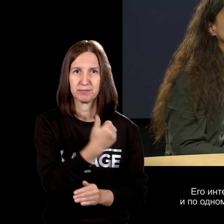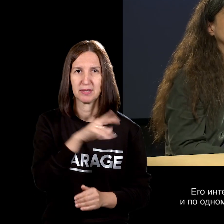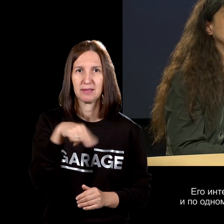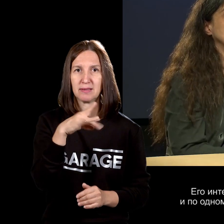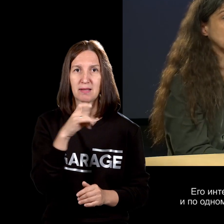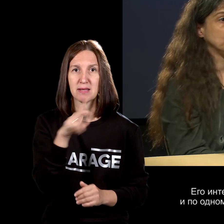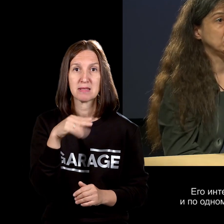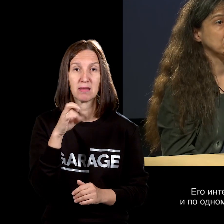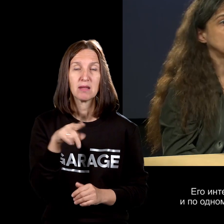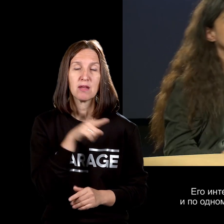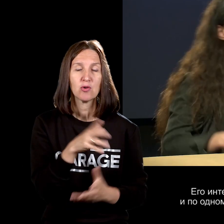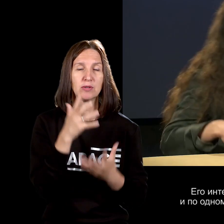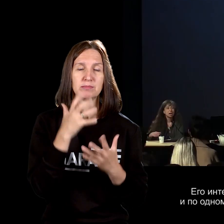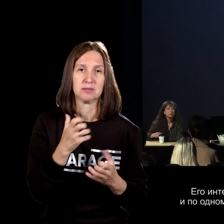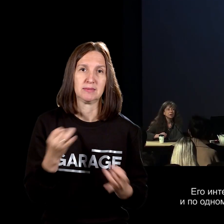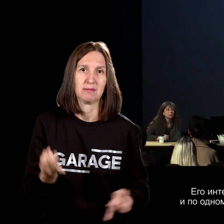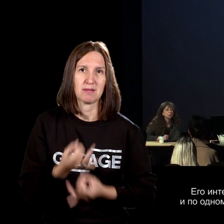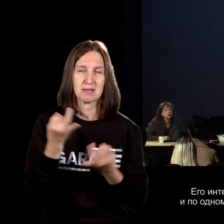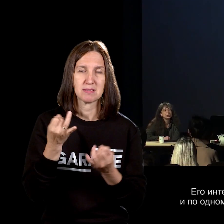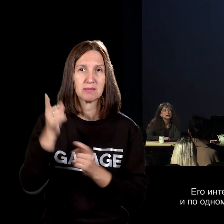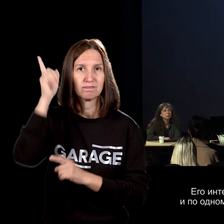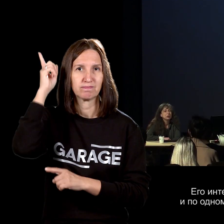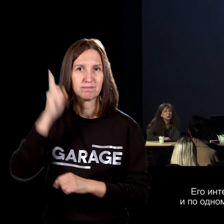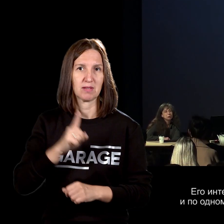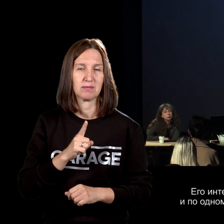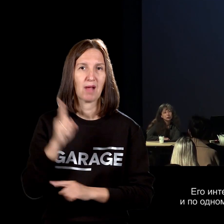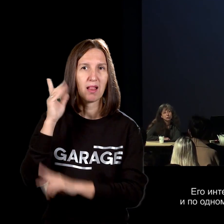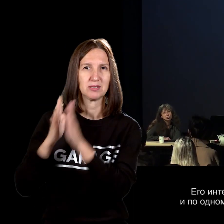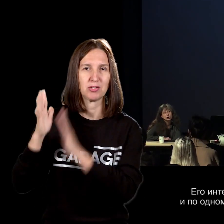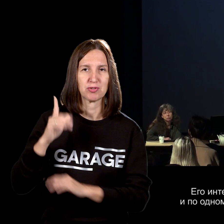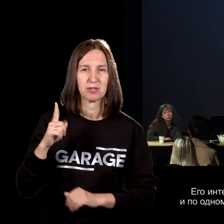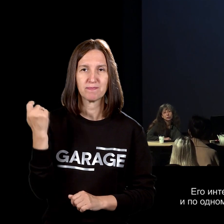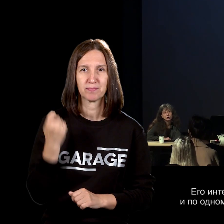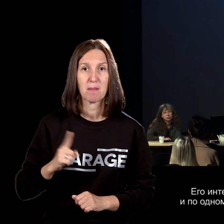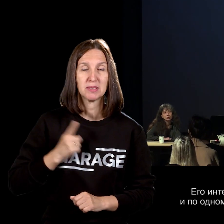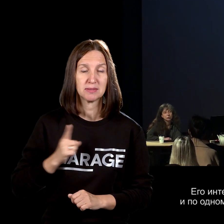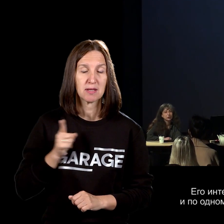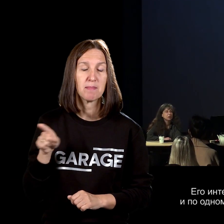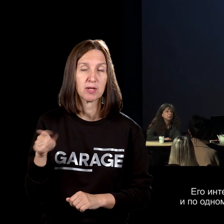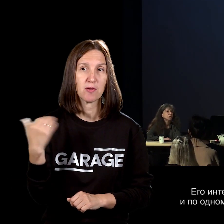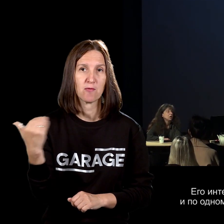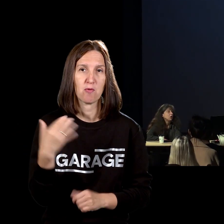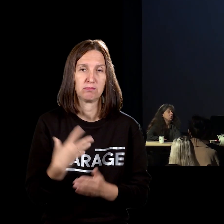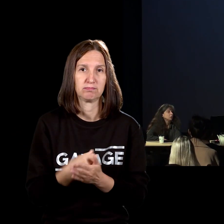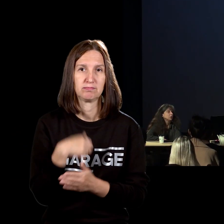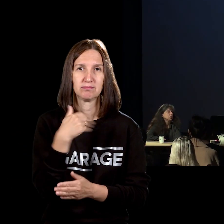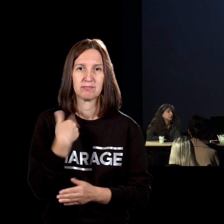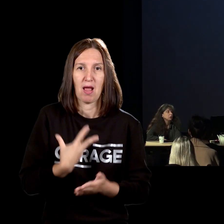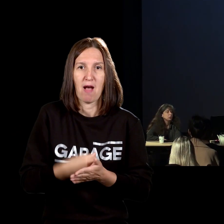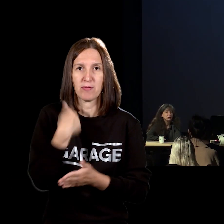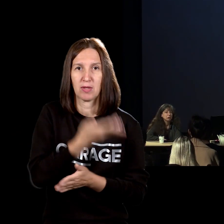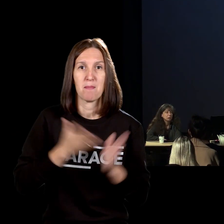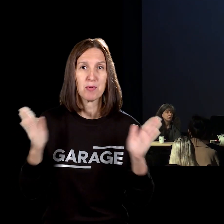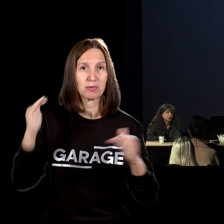его интерес к старым мастерам виден в том числе и поэтому ему одному из самых первых его автопортретов,